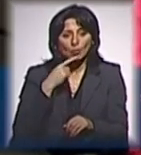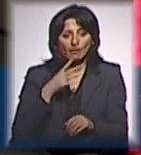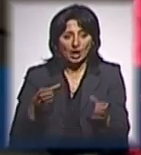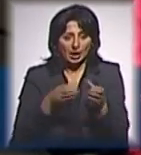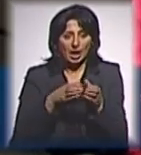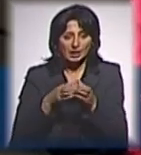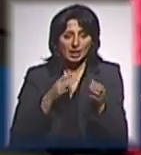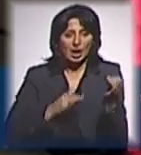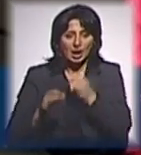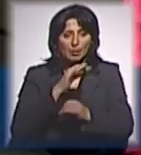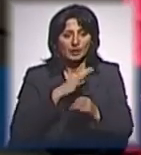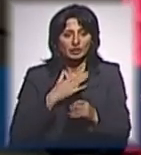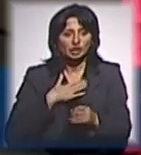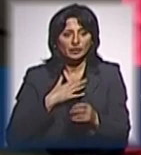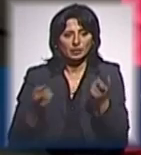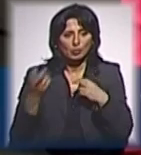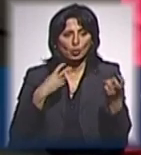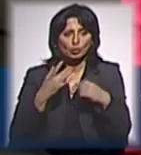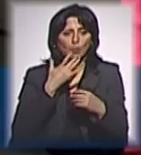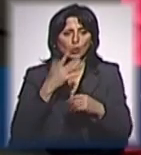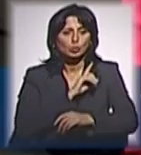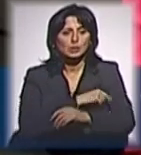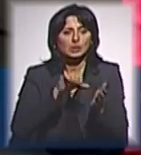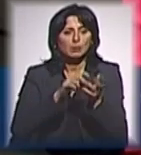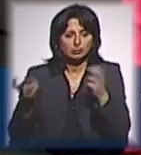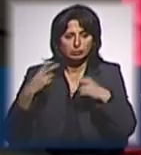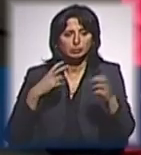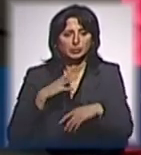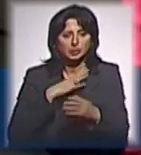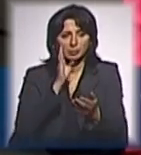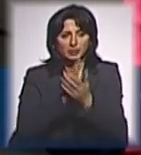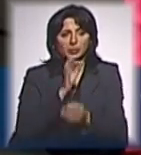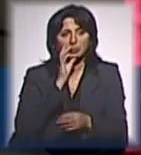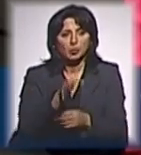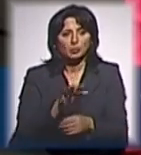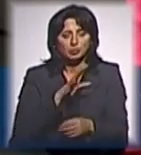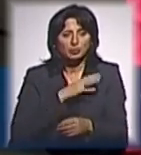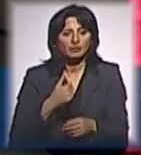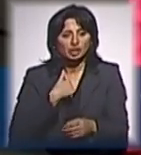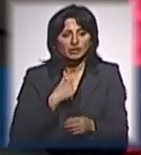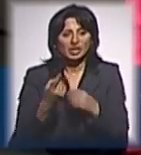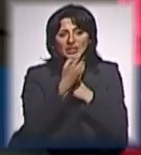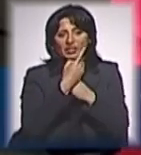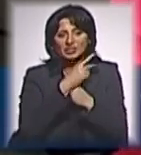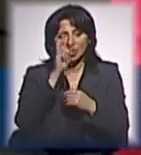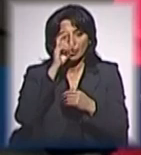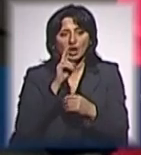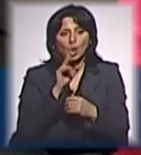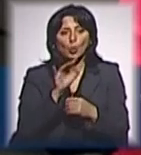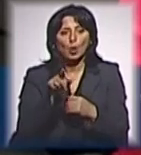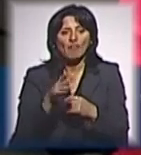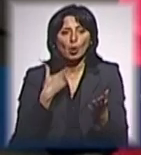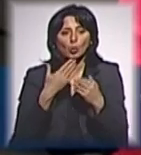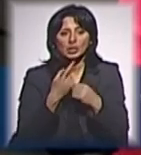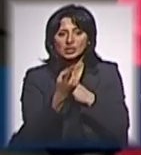გაერთიანებებზე როდესაც მიდიოდა ლაპარაკი, ჩვენთან მოდიოდნენ პოლიტიკური ძალის წარმომადგენლები და პირდაპირ გვეუბნებოდნენ. ჩვენ გვიკრძალავს ხელისუფლება კახა